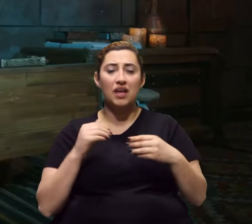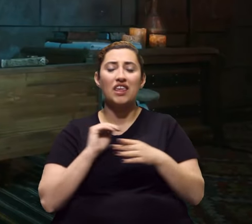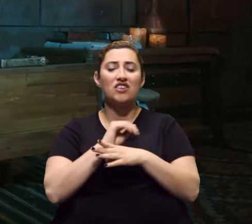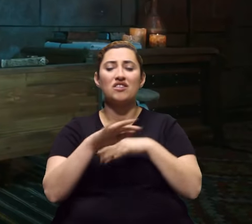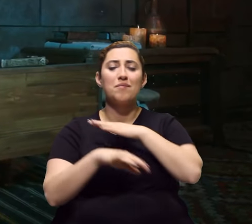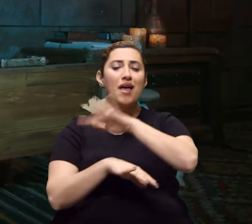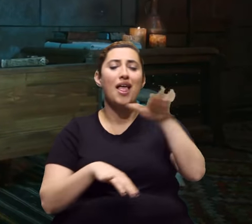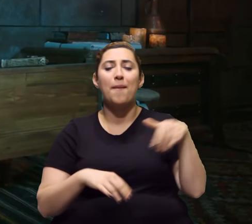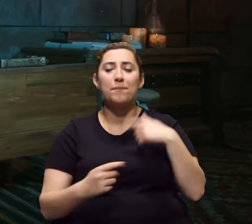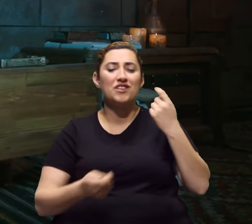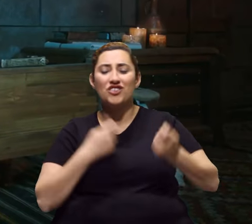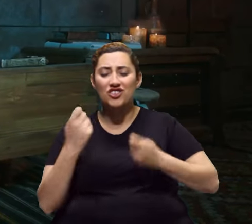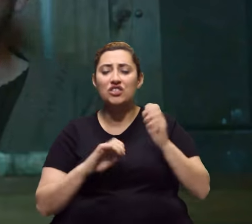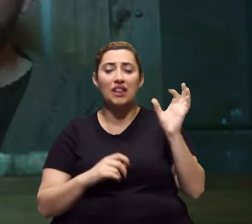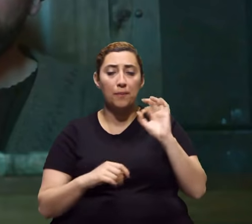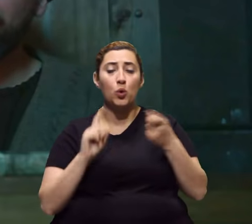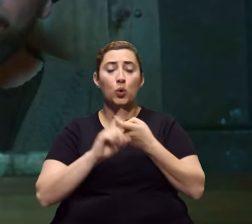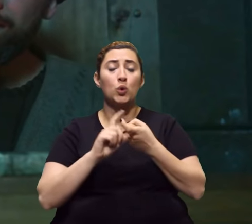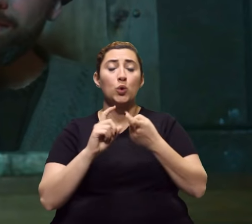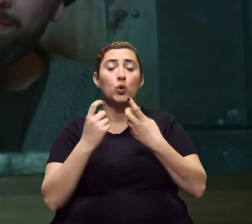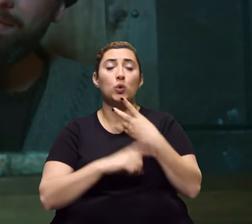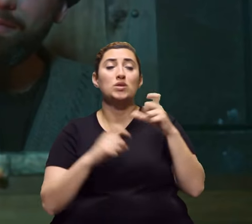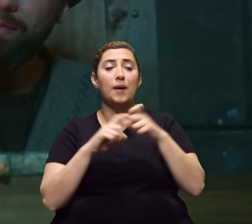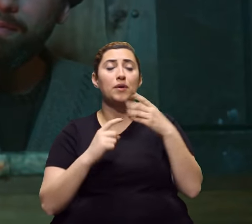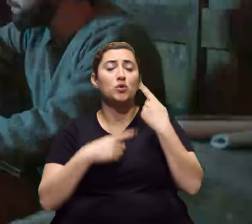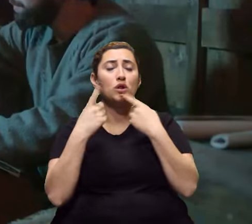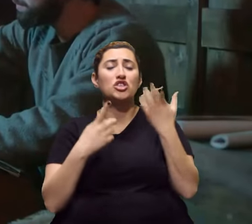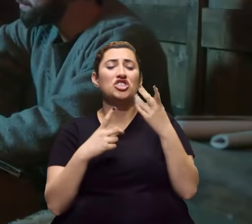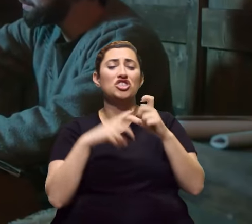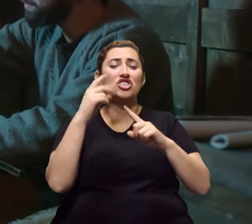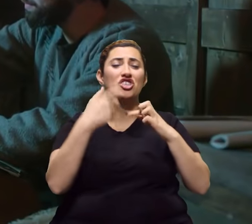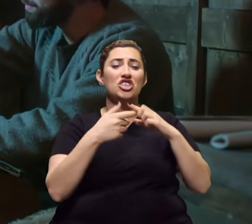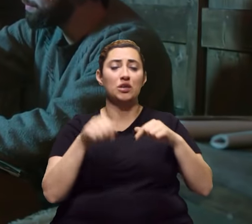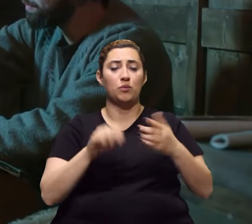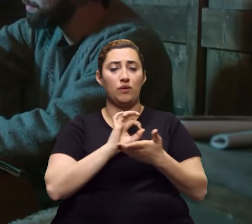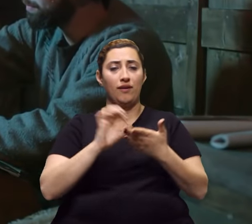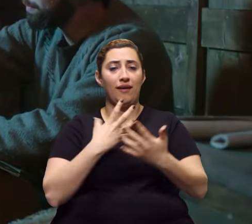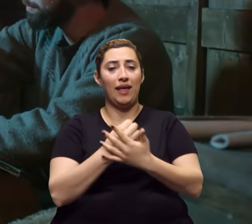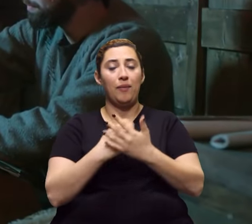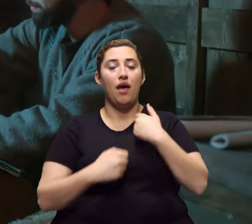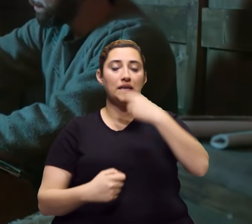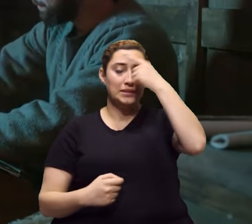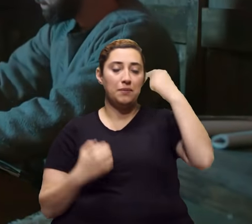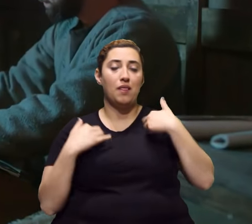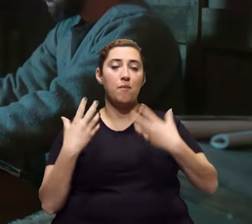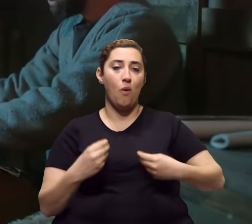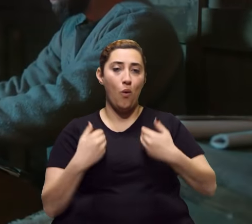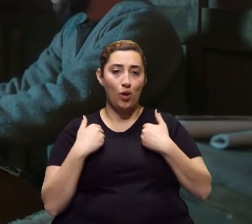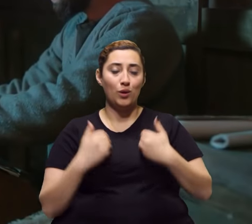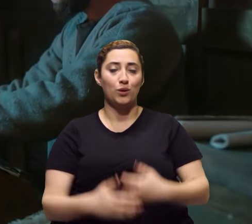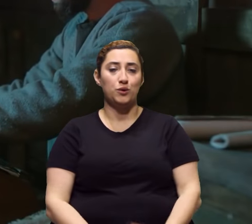Yaşadığımız cümle sergüzeşti. Dahi Yunus Emre'nin söylediği pek çok şiirleri burada da kaydetmek nasip olmuştur.